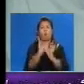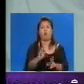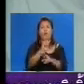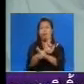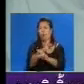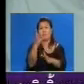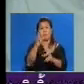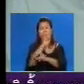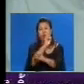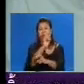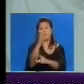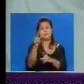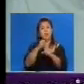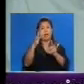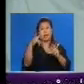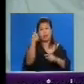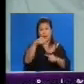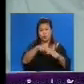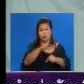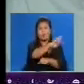Gray Scripture